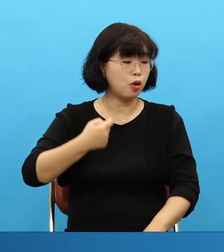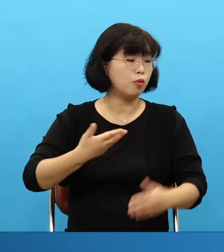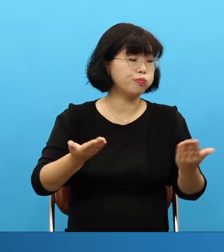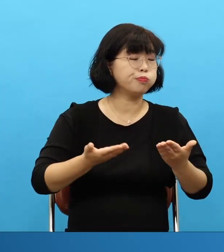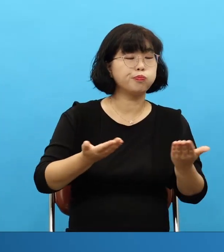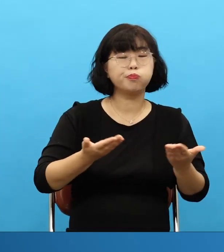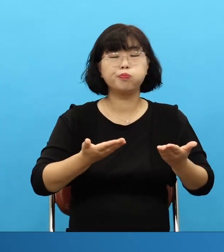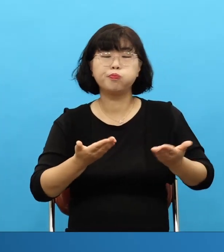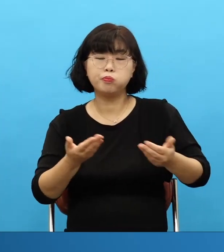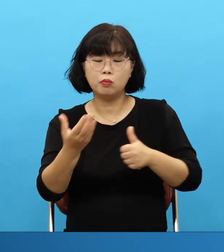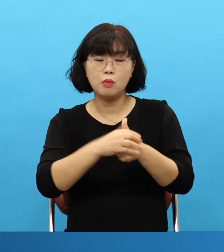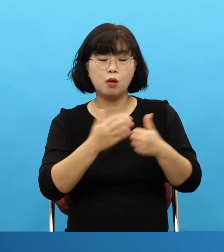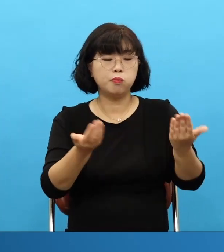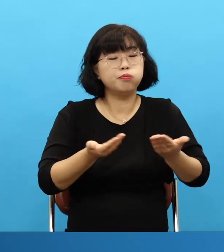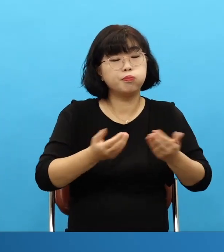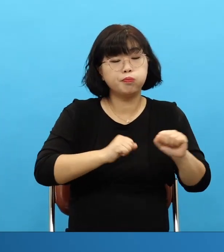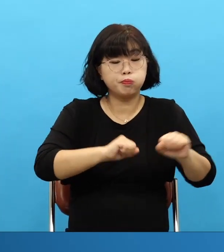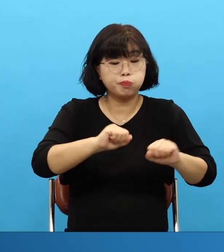이 사역을